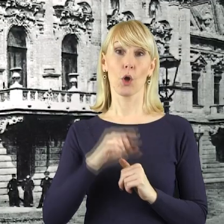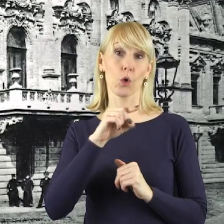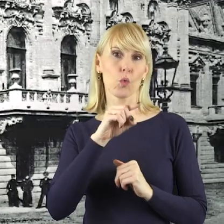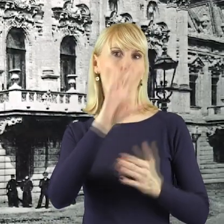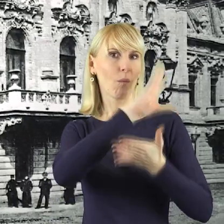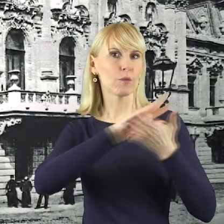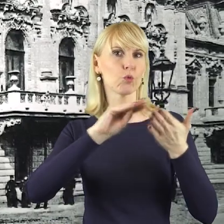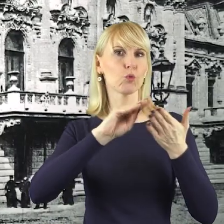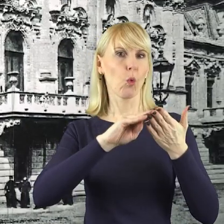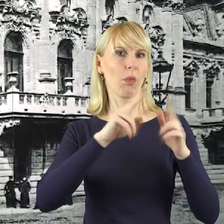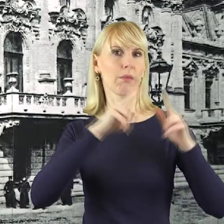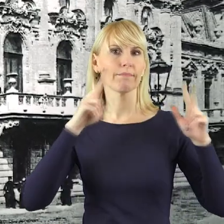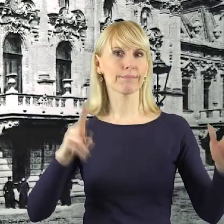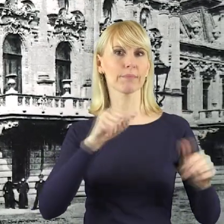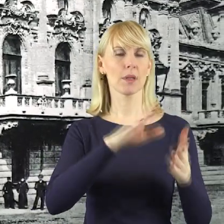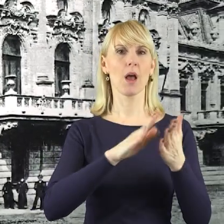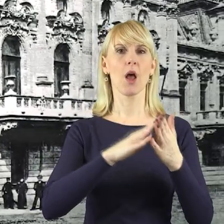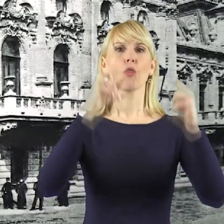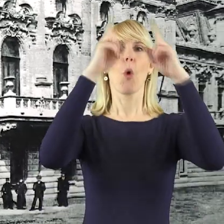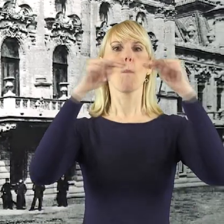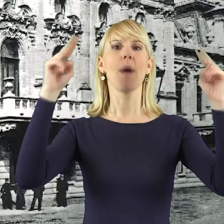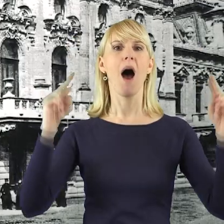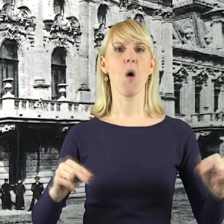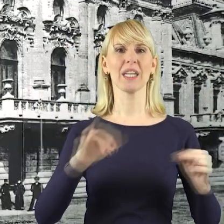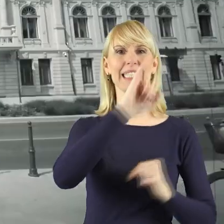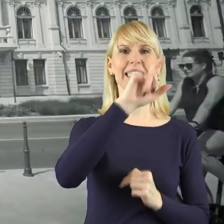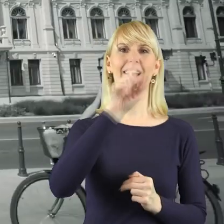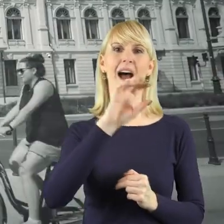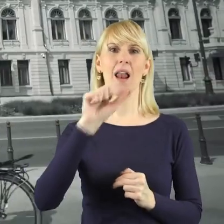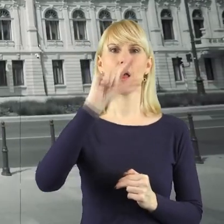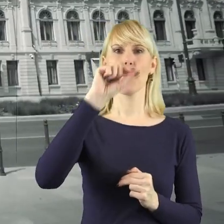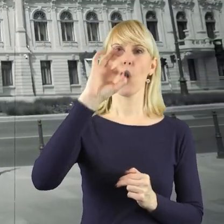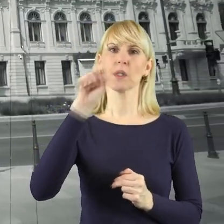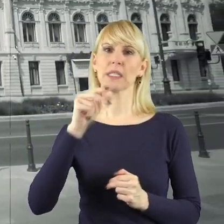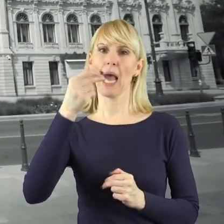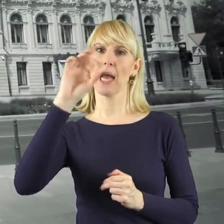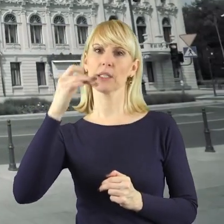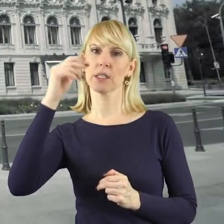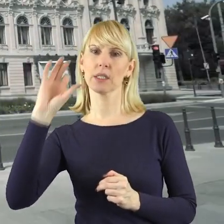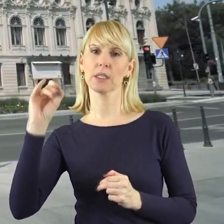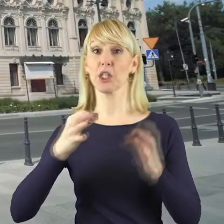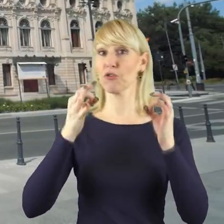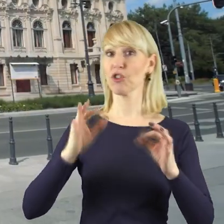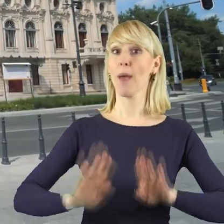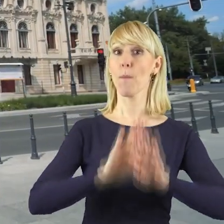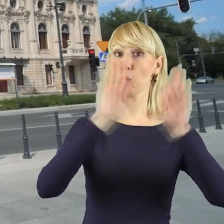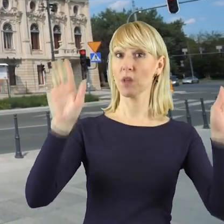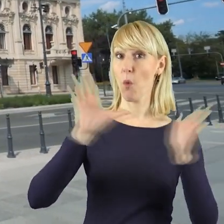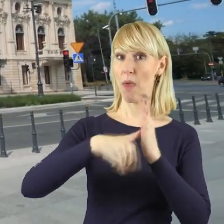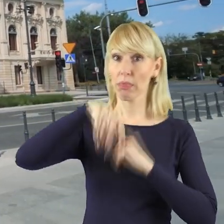Ikoną epoki pozostaje do dzisiaj Pałac Izraela Poznańskiego, siedziba obecnego Muzeum Miasta Łodzi.